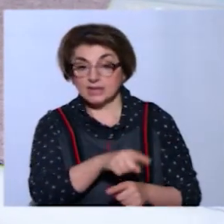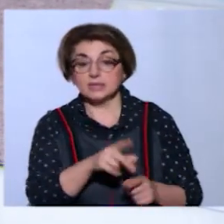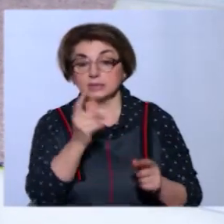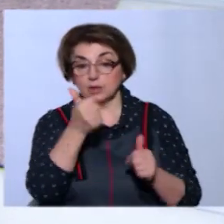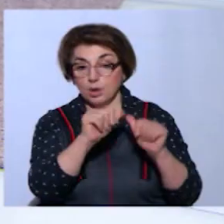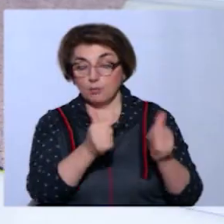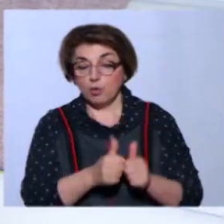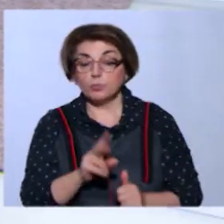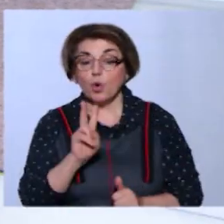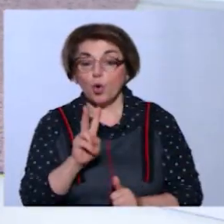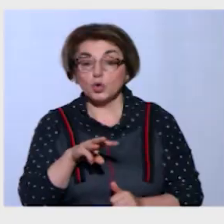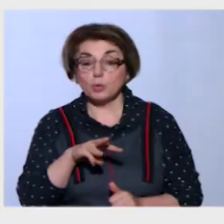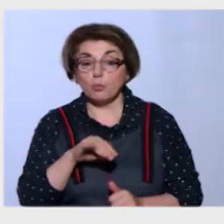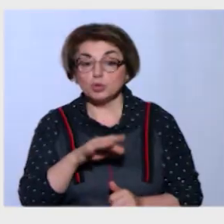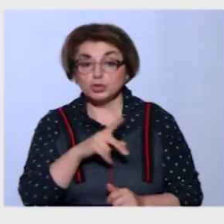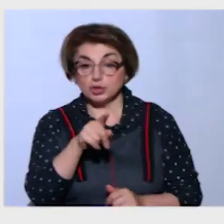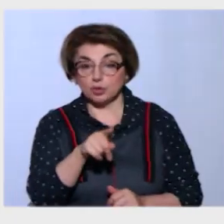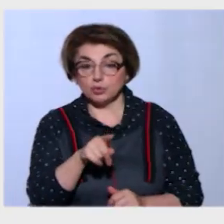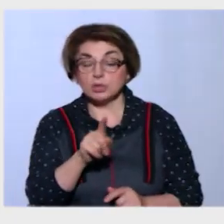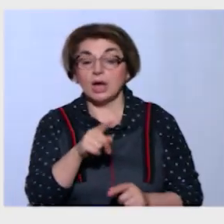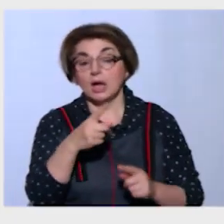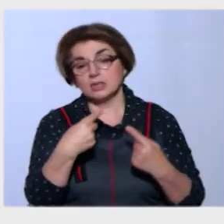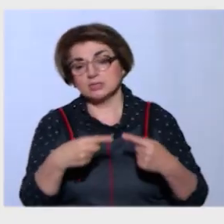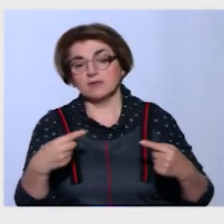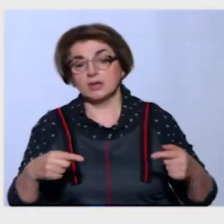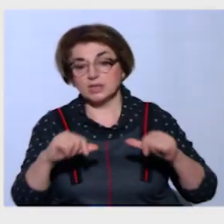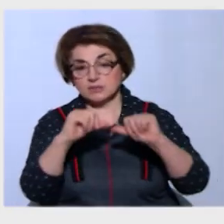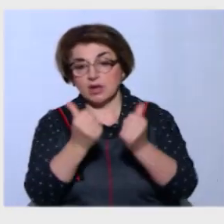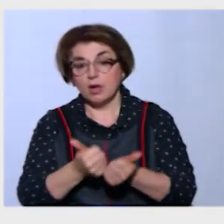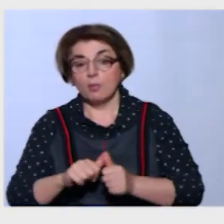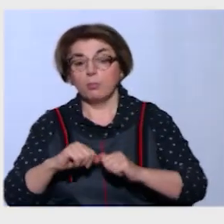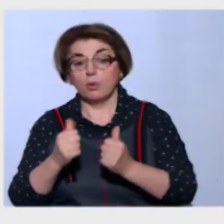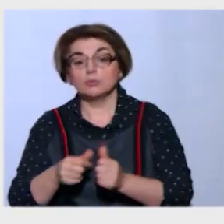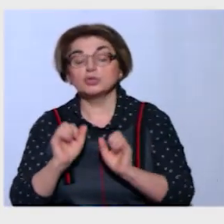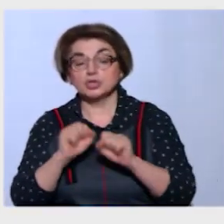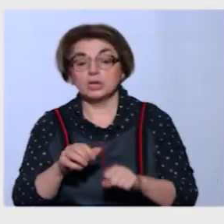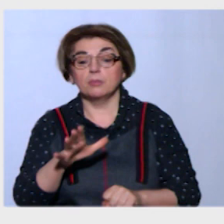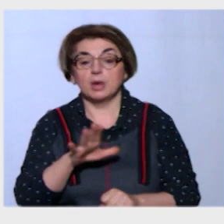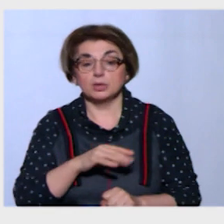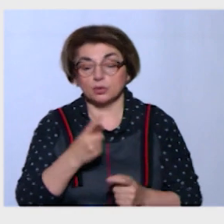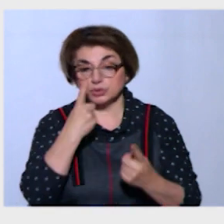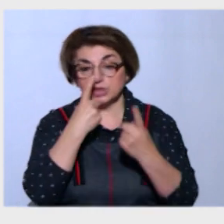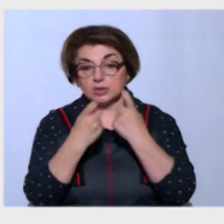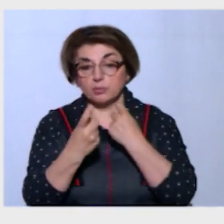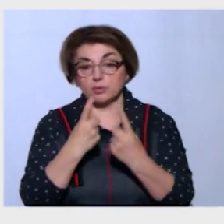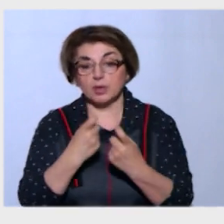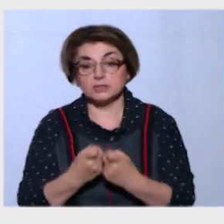ორი მორჩი ქონდეს. აი, ასეთი ფორმის ნეირონებით ხდება ინფორმაციის